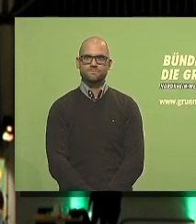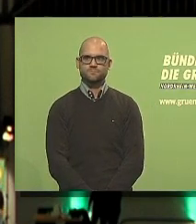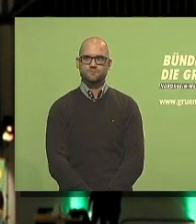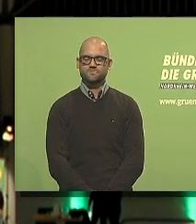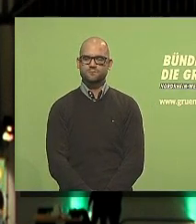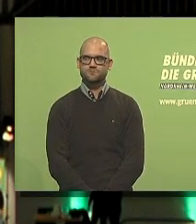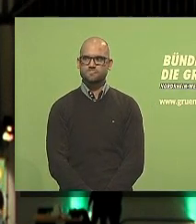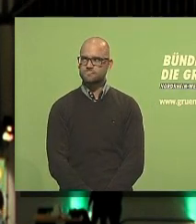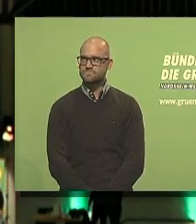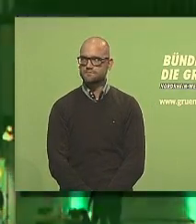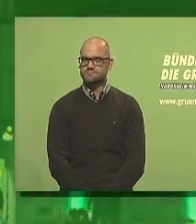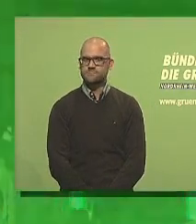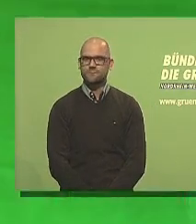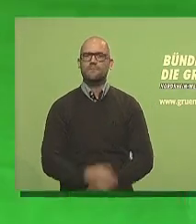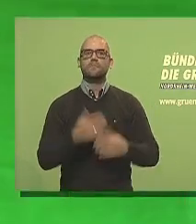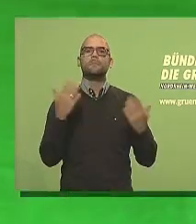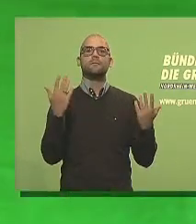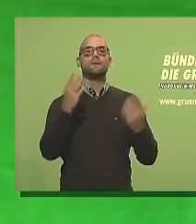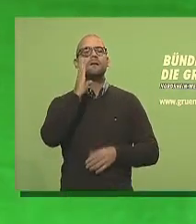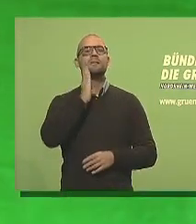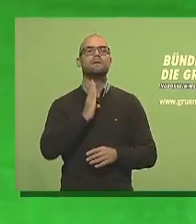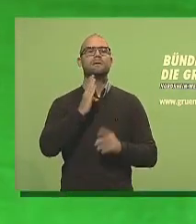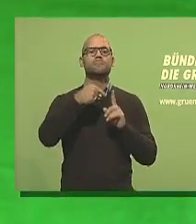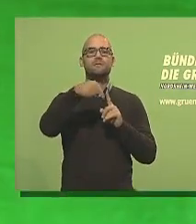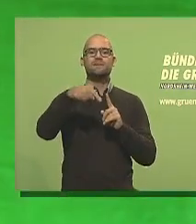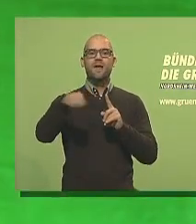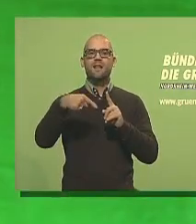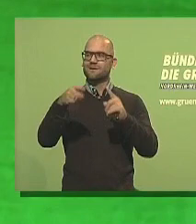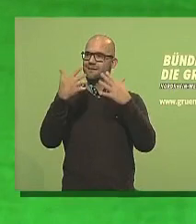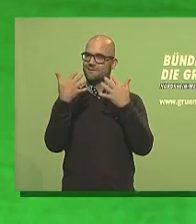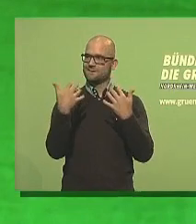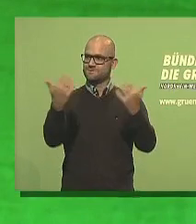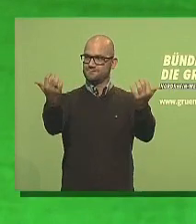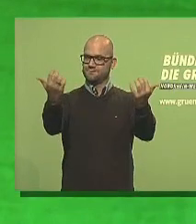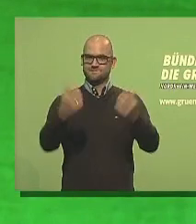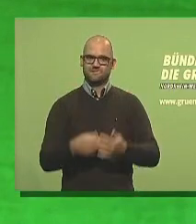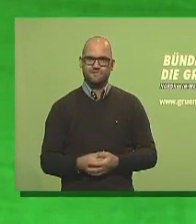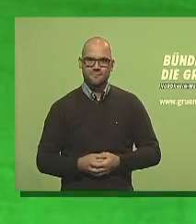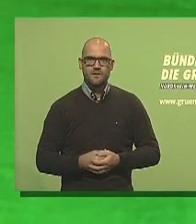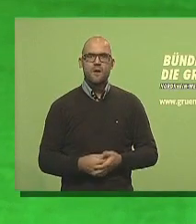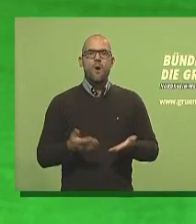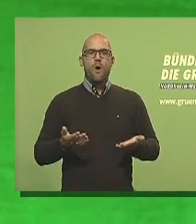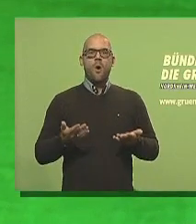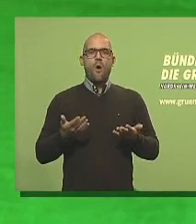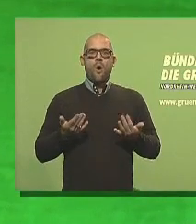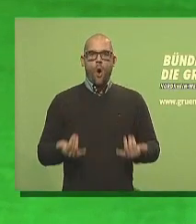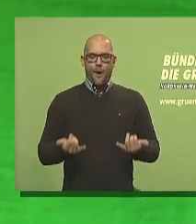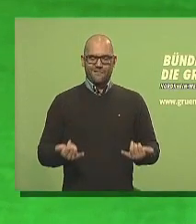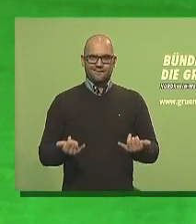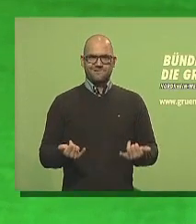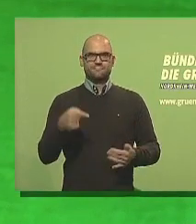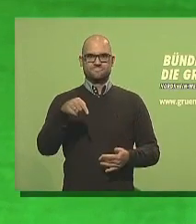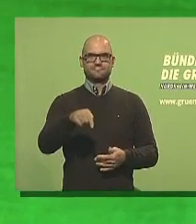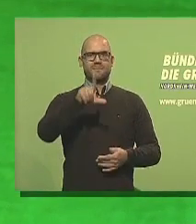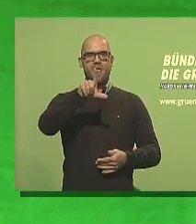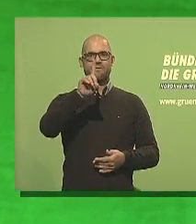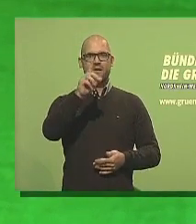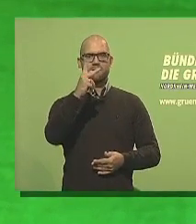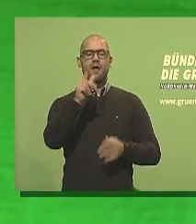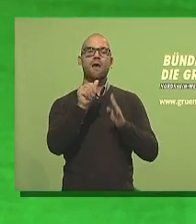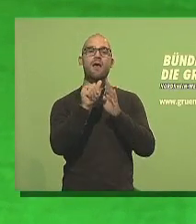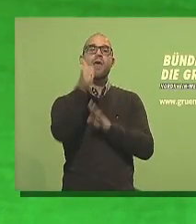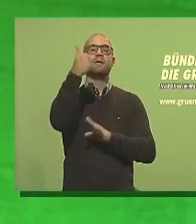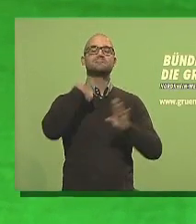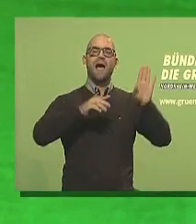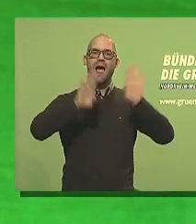Ja, liebe Delegierte, ich darf euch heute die erste Abstimmung dieser LDK vorstellen,